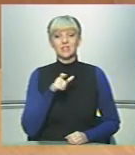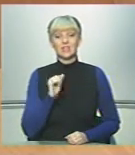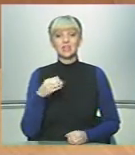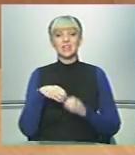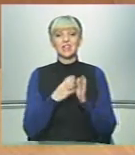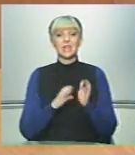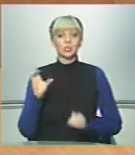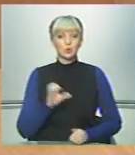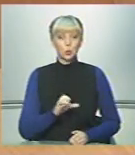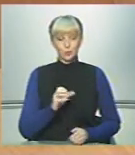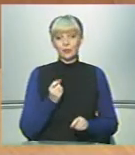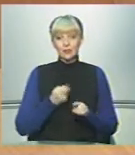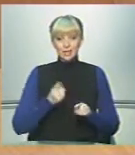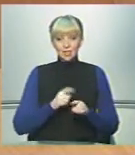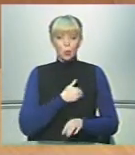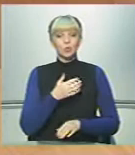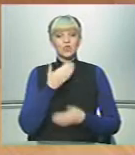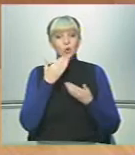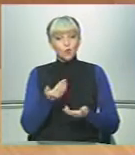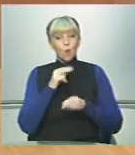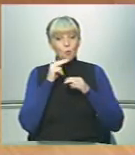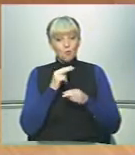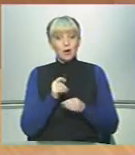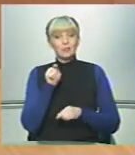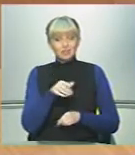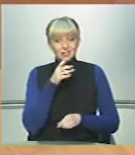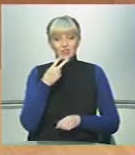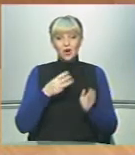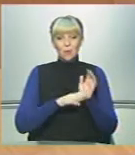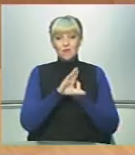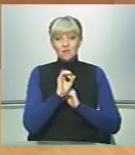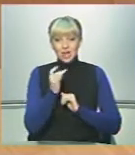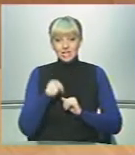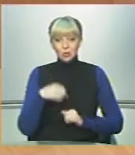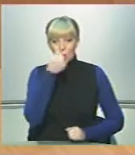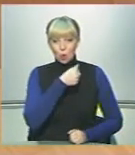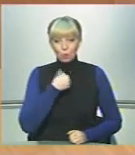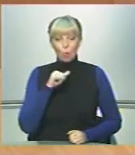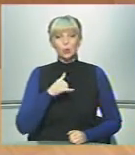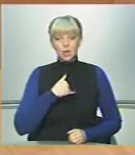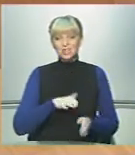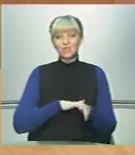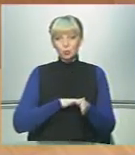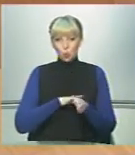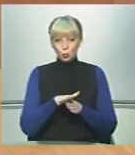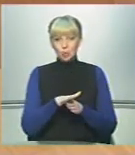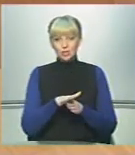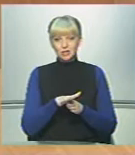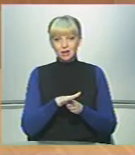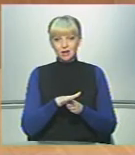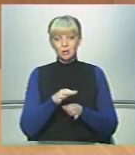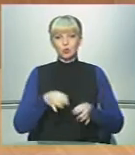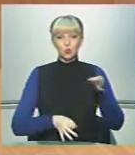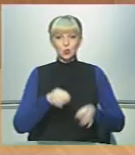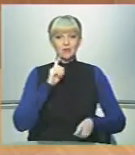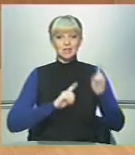19 секунд. Тобто це, хочу звернути увагу, якраз 28 вересня цього року у нас відбулося, значить,